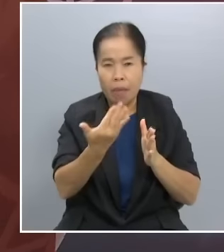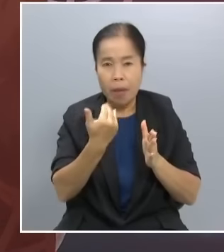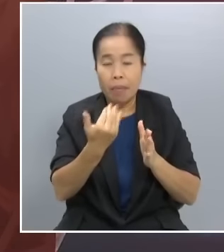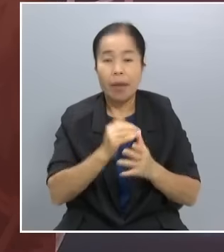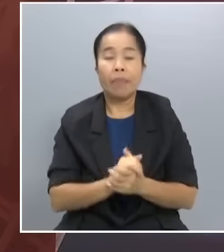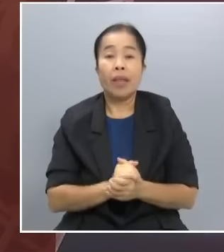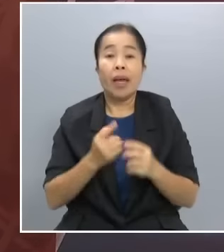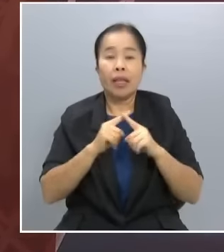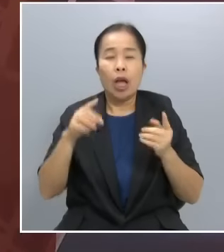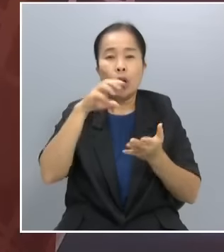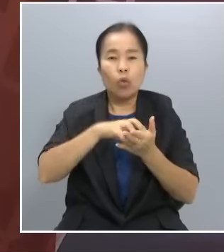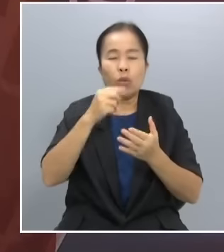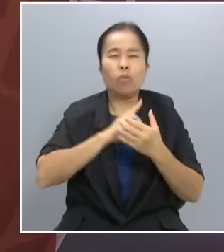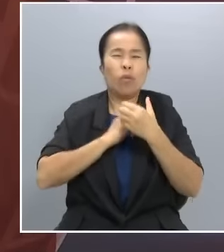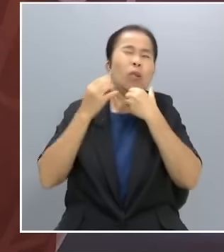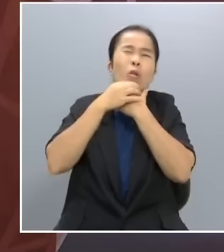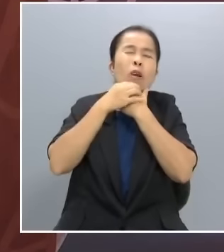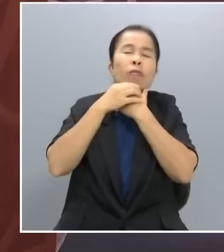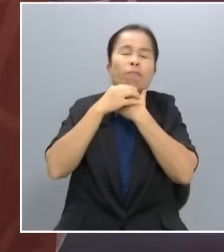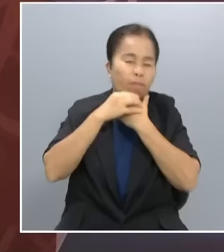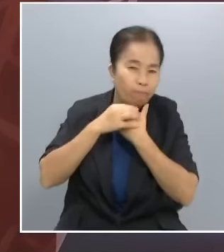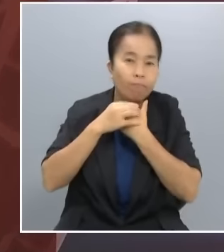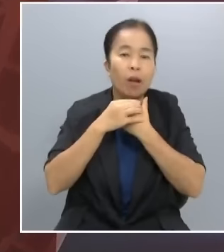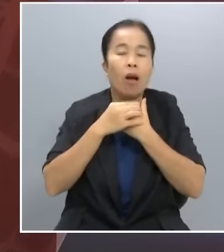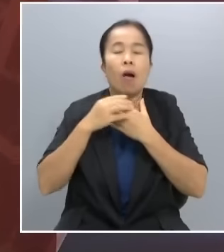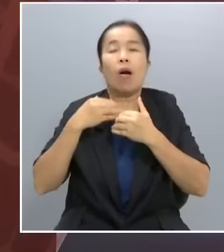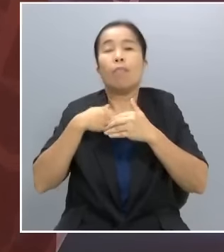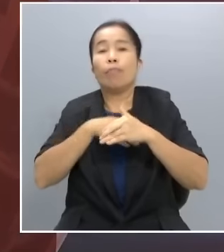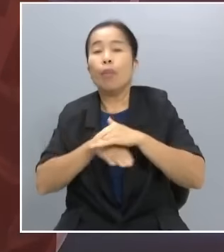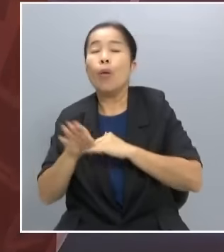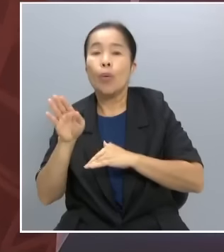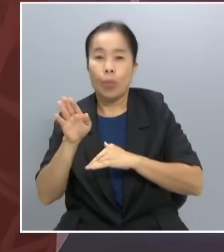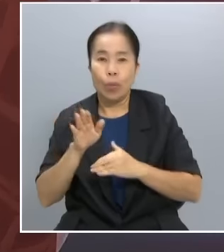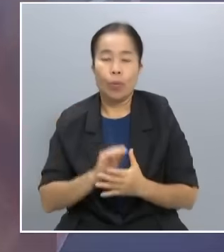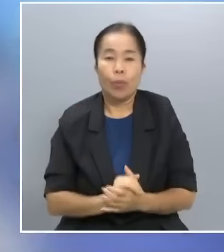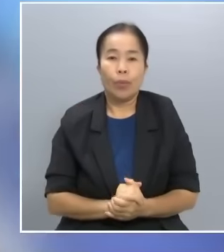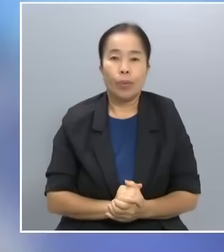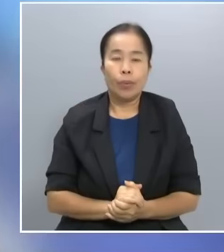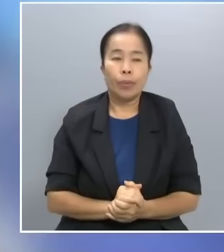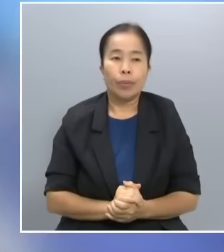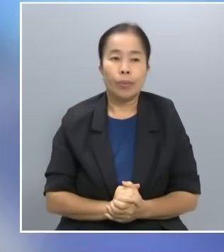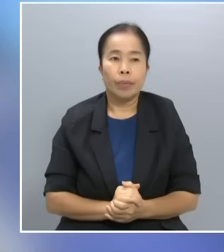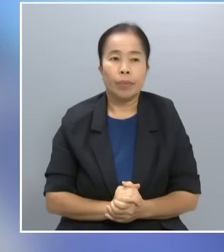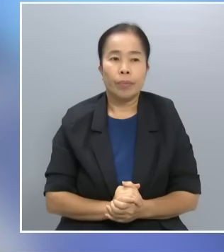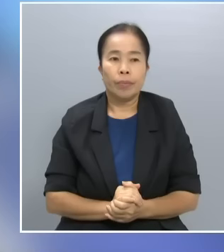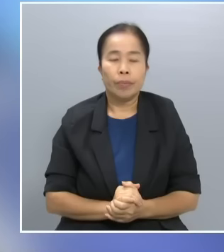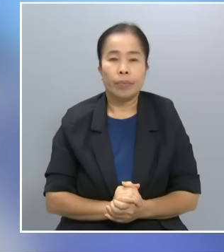จ้าตัวเองเนี่ยฮึดสู้นะฮะสุดท้ายเนี่ยหลุดรอดมาได้ผู้ชมครับเดี๋ยวลองไปดูหน่อยให้ผู้ชมครับ